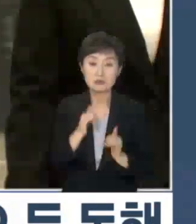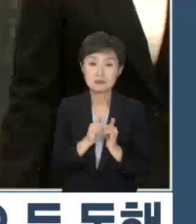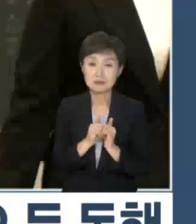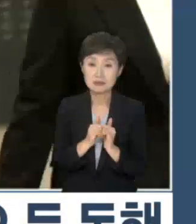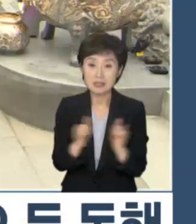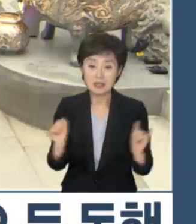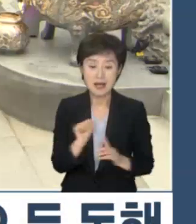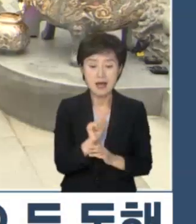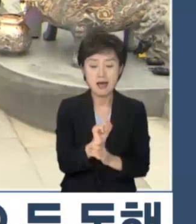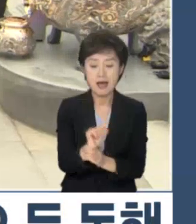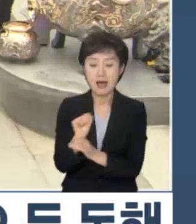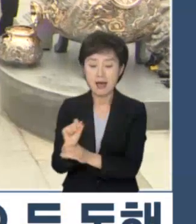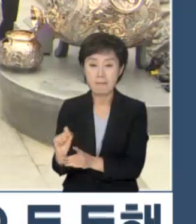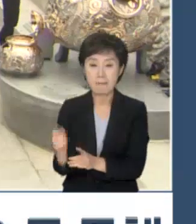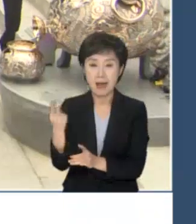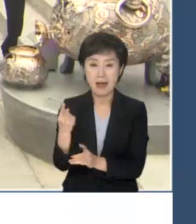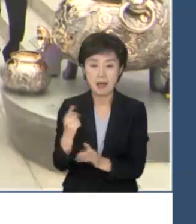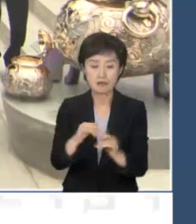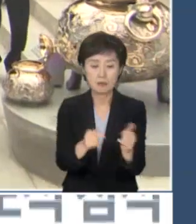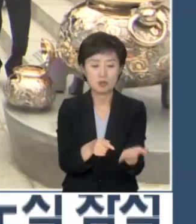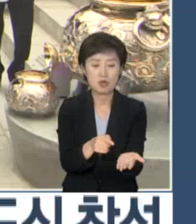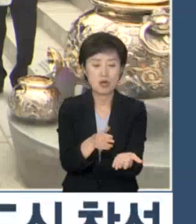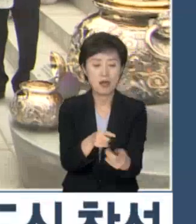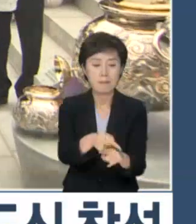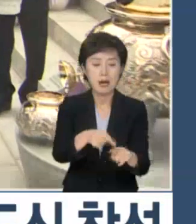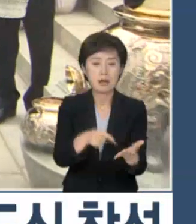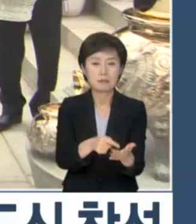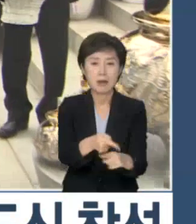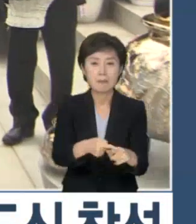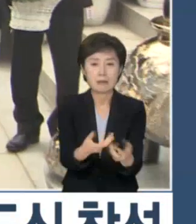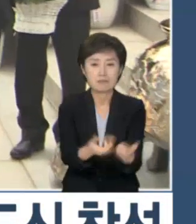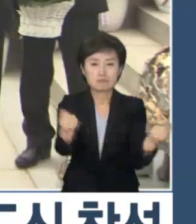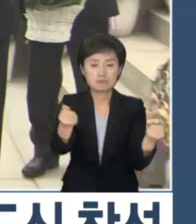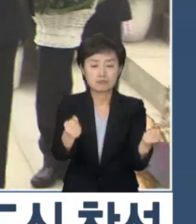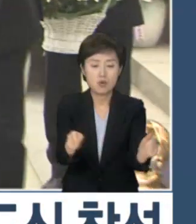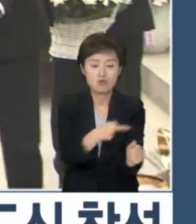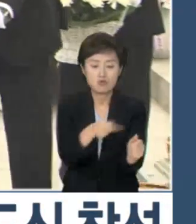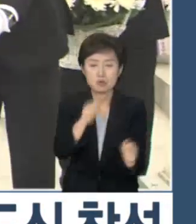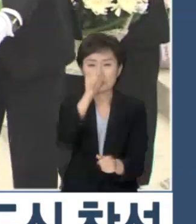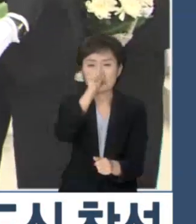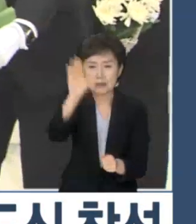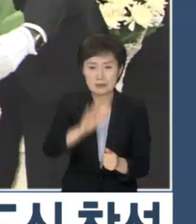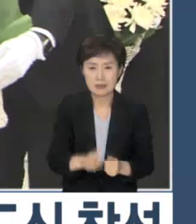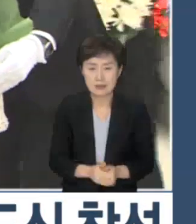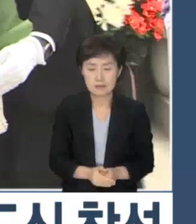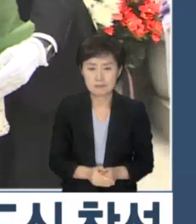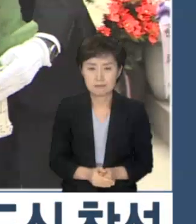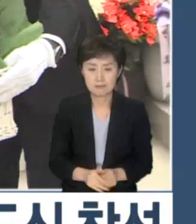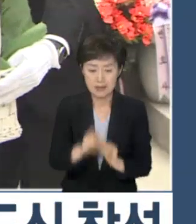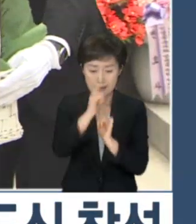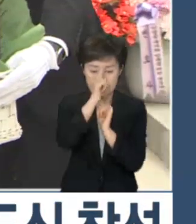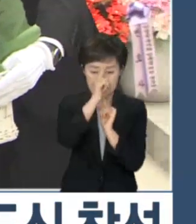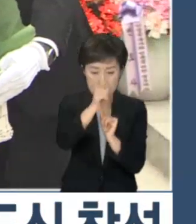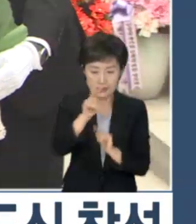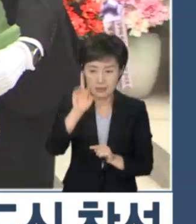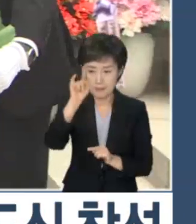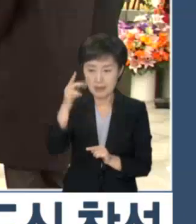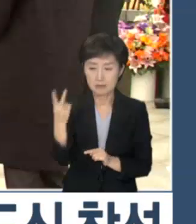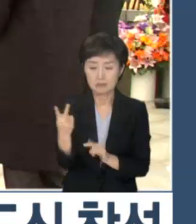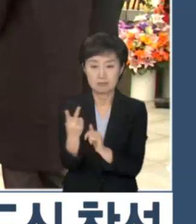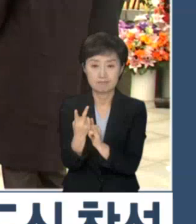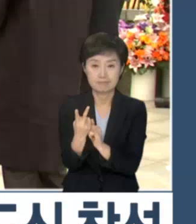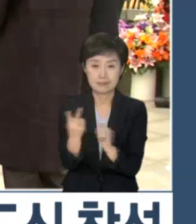분열을 조장하는 그런 행보는 해서는 안 되겠죠. 이 제가 보기에는 이 저 이명박 대통령이나 박근혜 대통령께서 지금 뭐